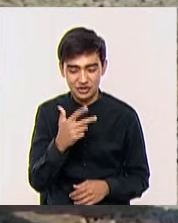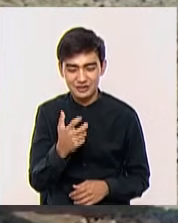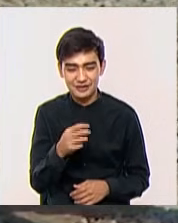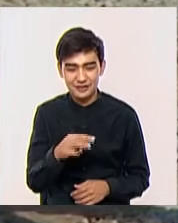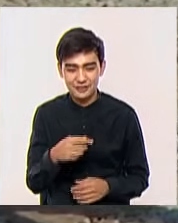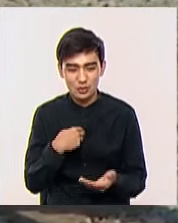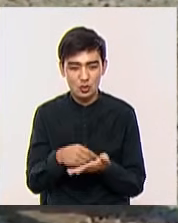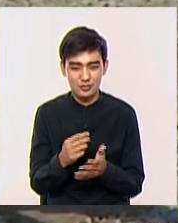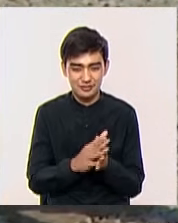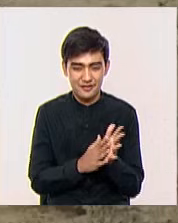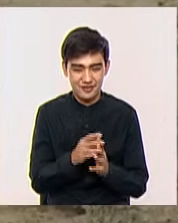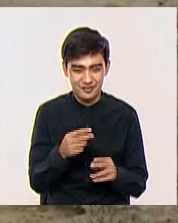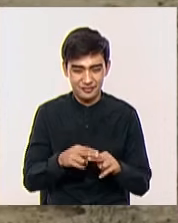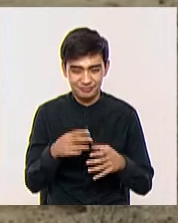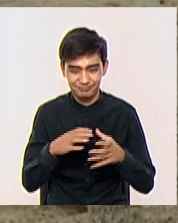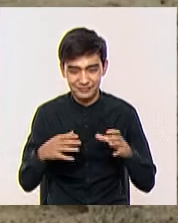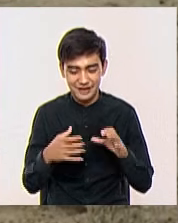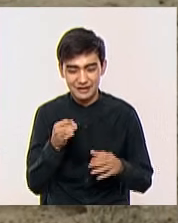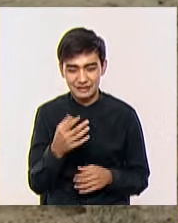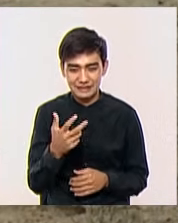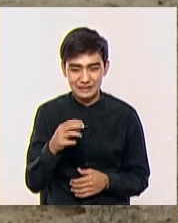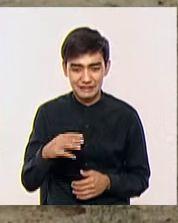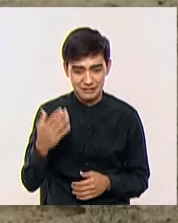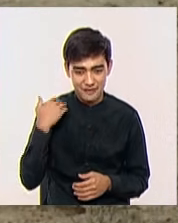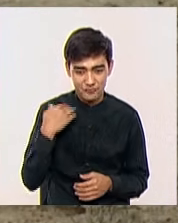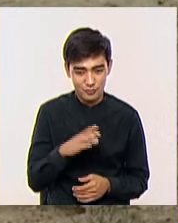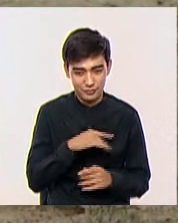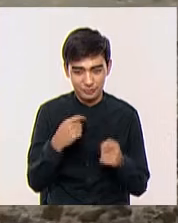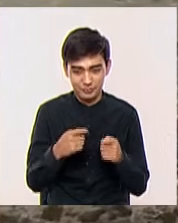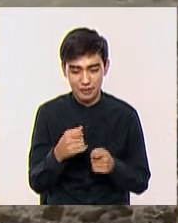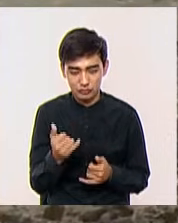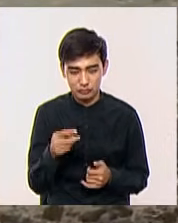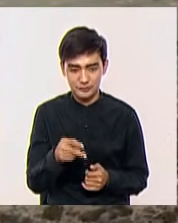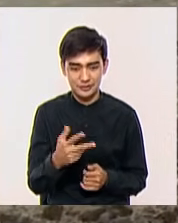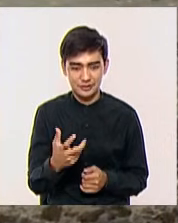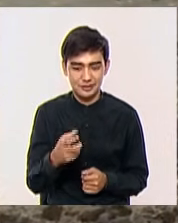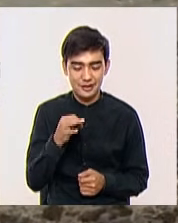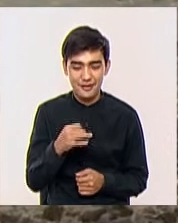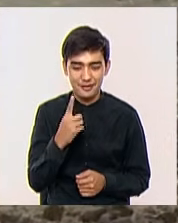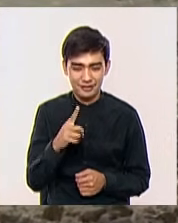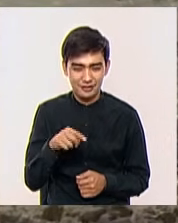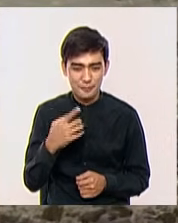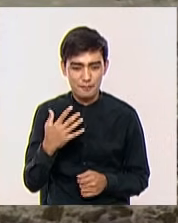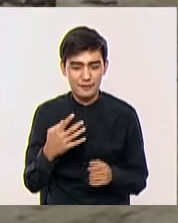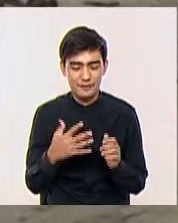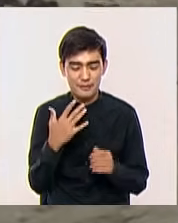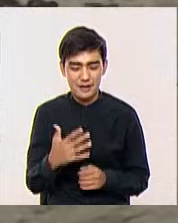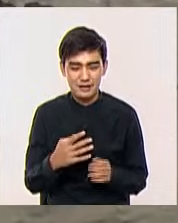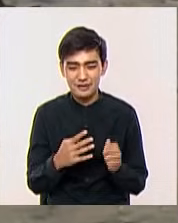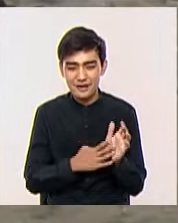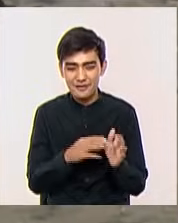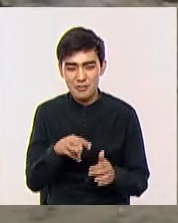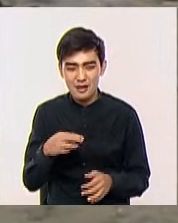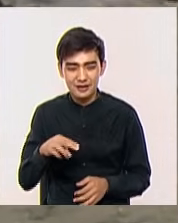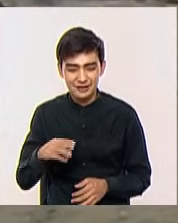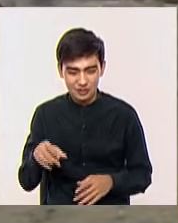бұған дейін көктемде дәл осы жем 1300 теңгеден болған етті шаруалар. Ал үкіметтен бөлінген 1,9 миллиард теңге қаражат